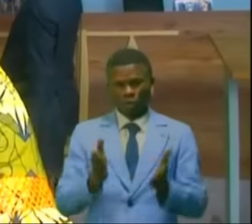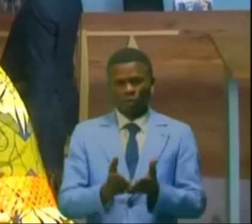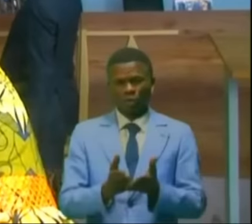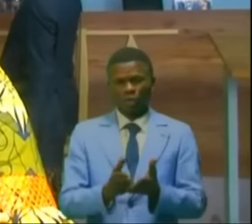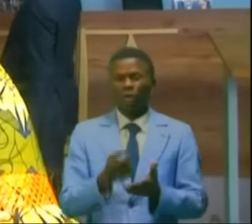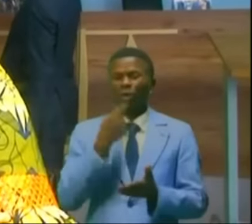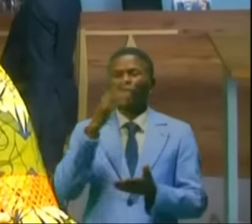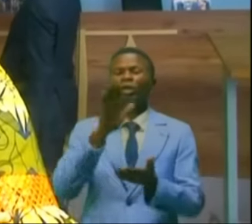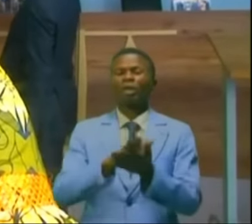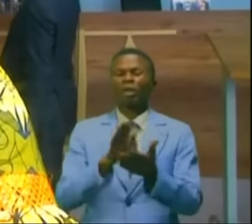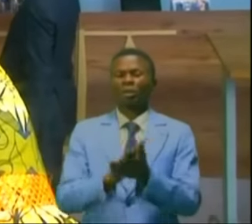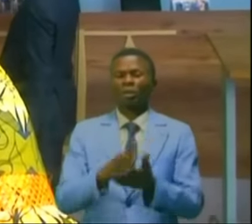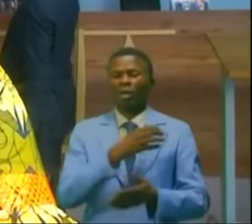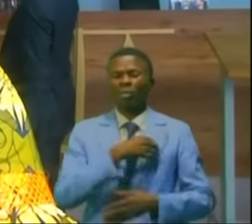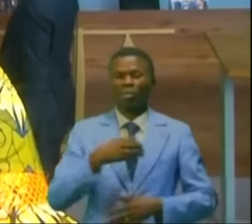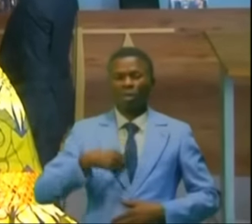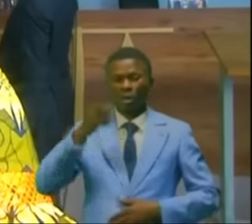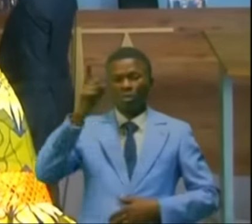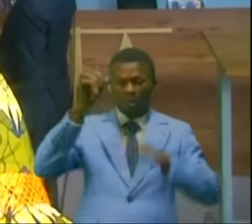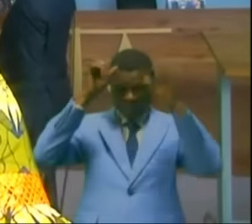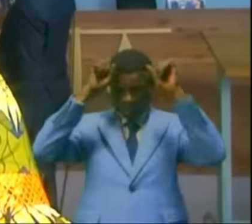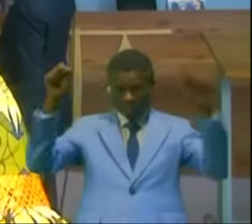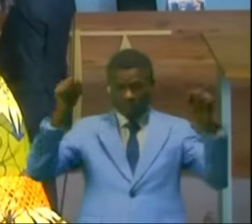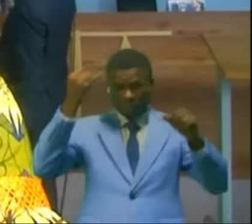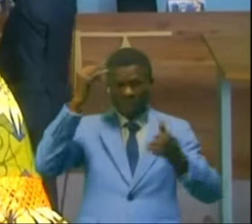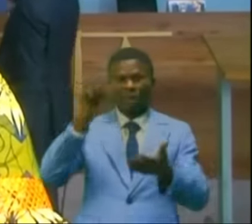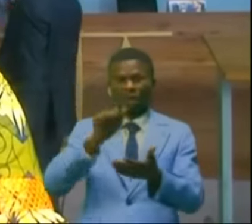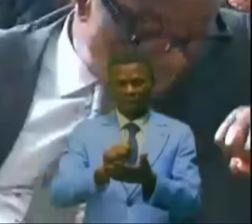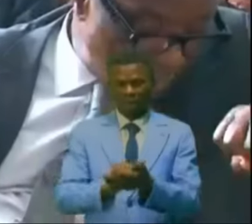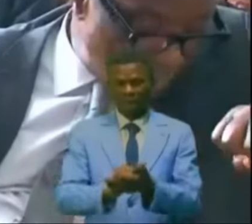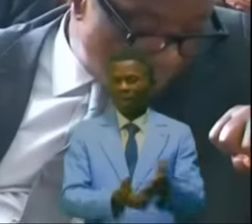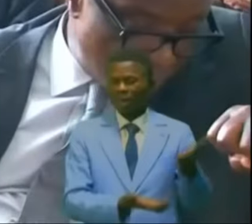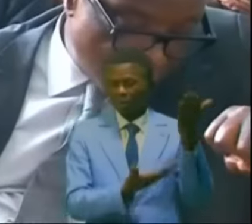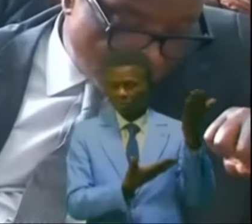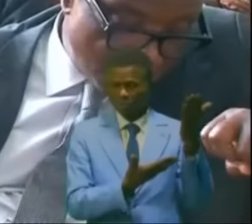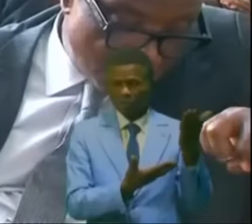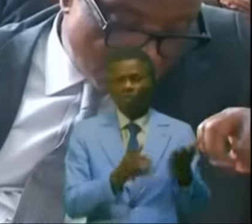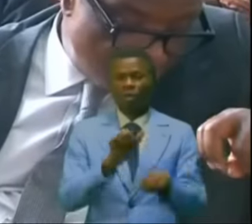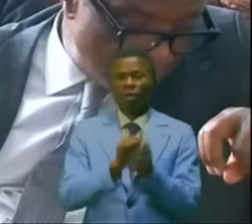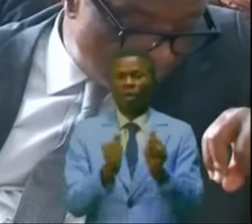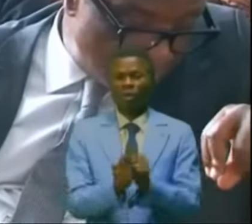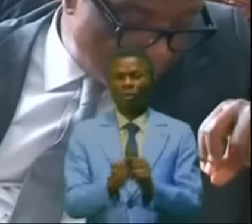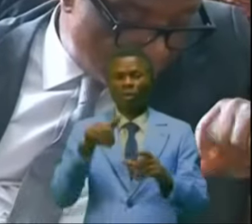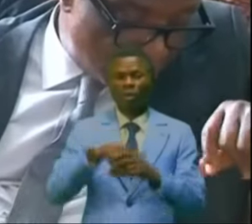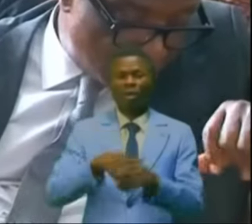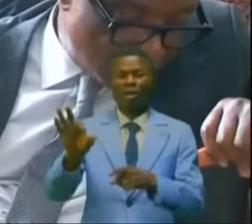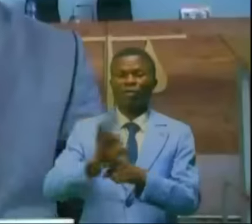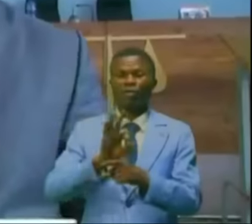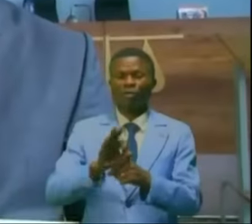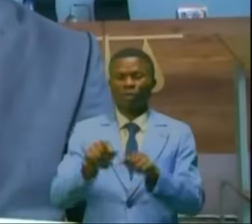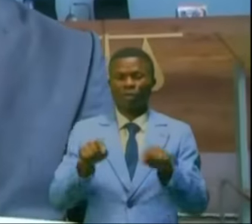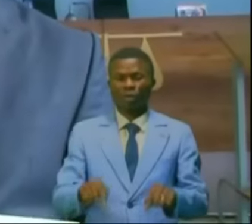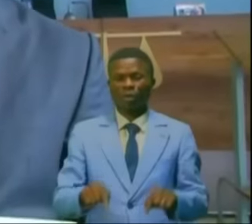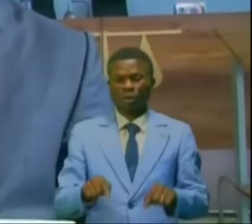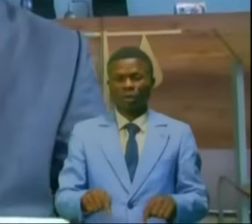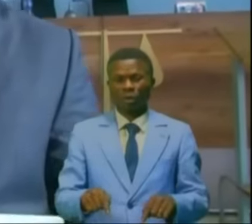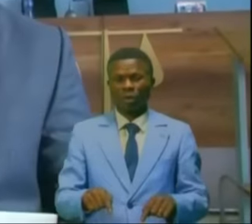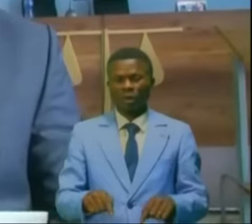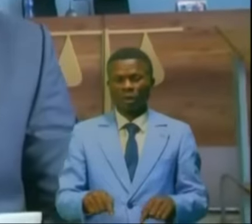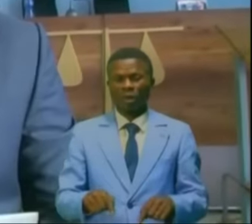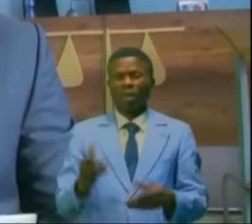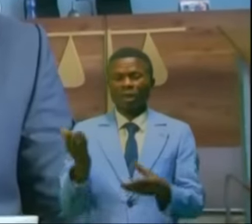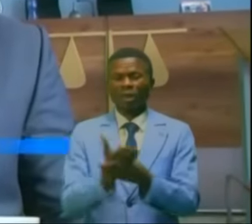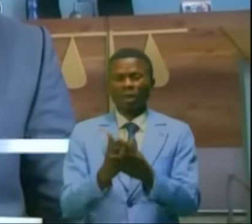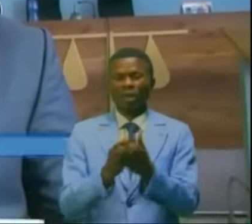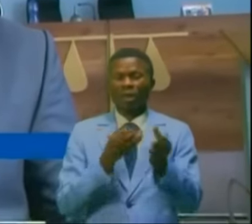dire merci à Madame le Premier Président pour cette initiative si louable. Il a été question au cours de ce module